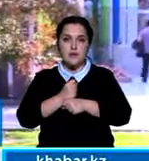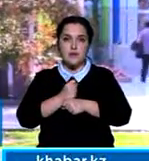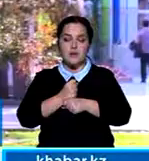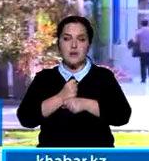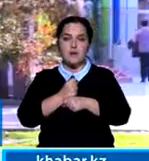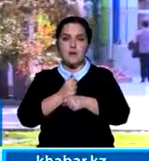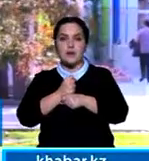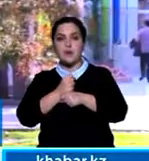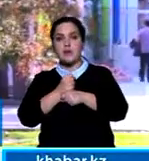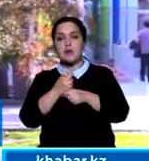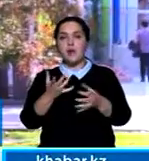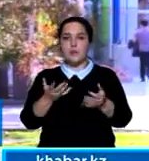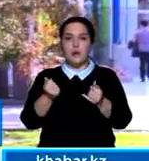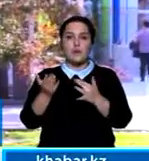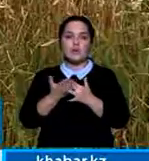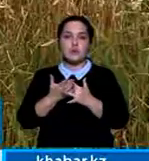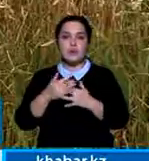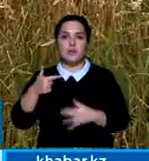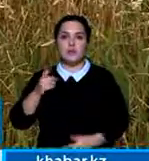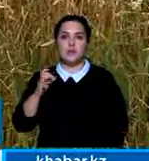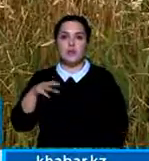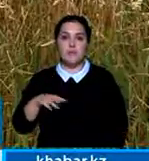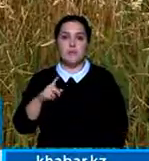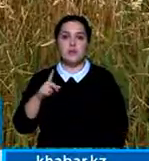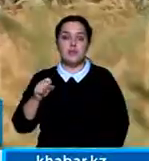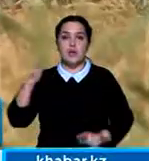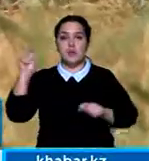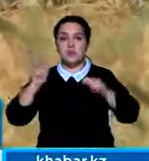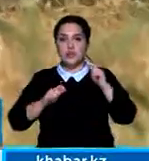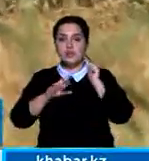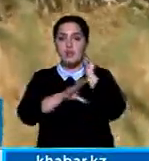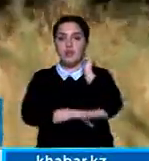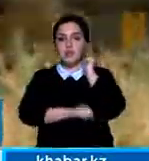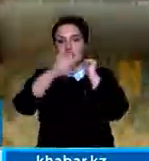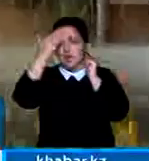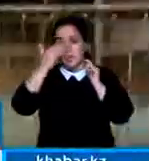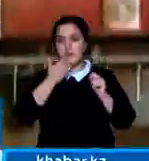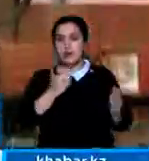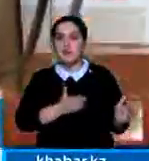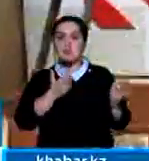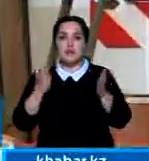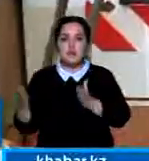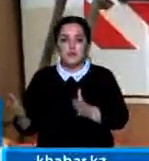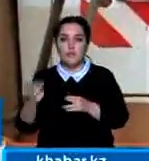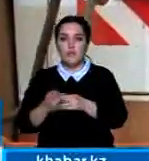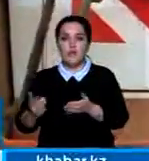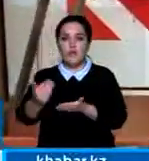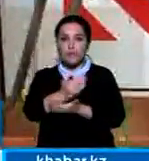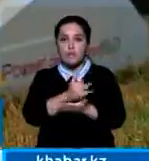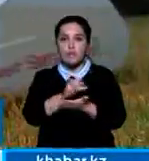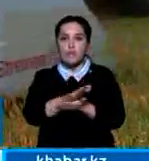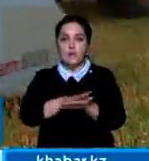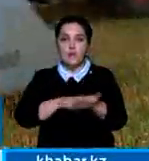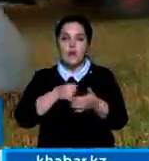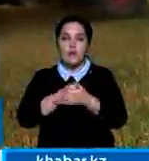на получение льготного ГСМ. Из-за обильных дождей в конце лета сдвинулись сроки уборочной кампании. Она продолжается до сих